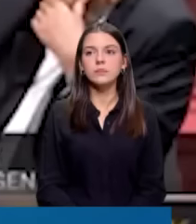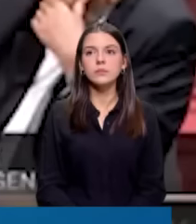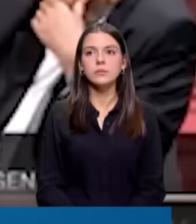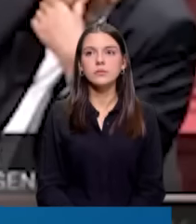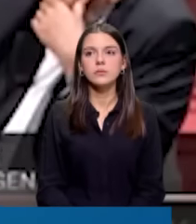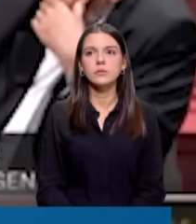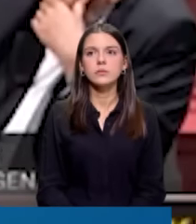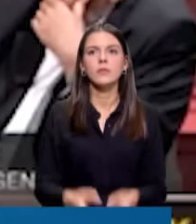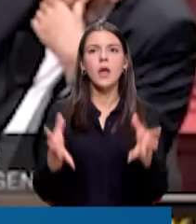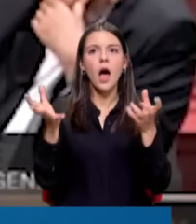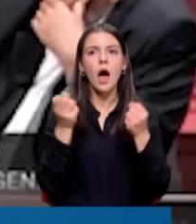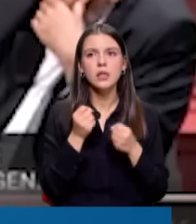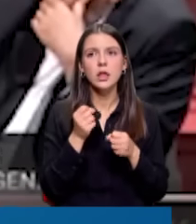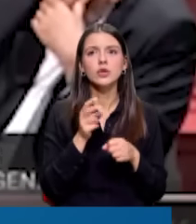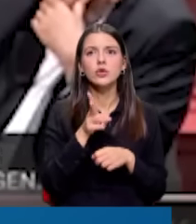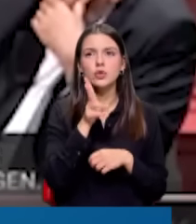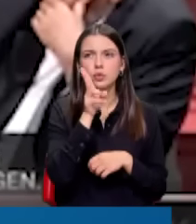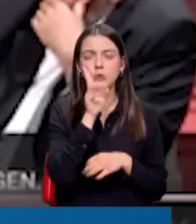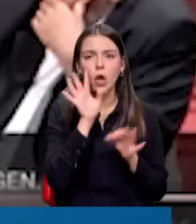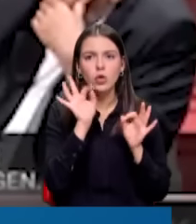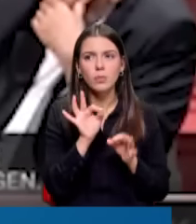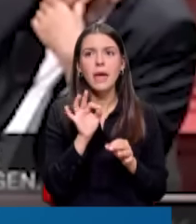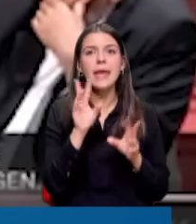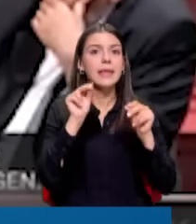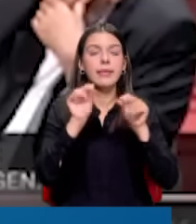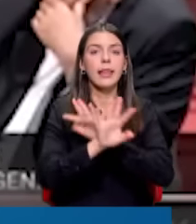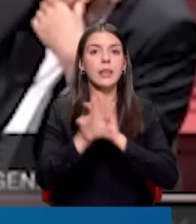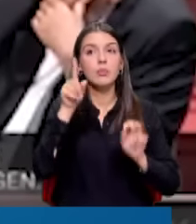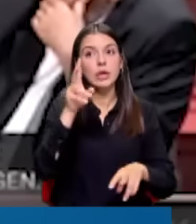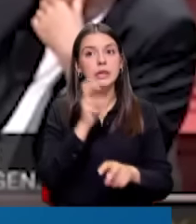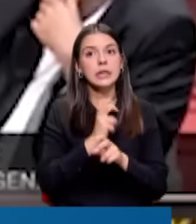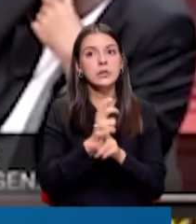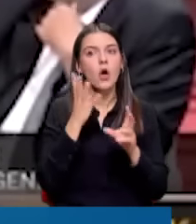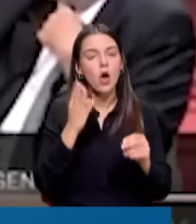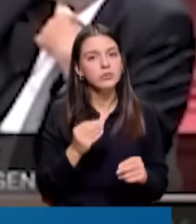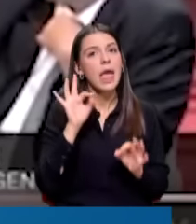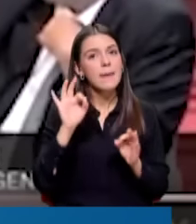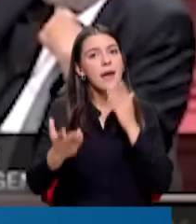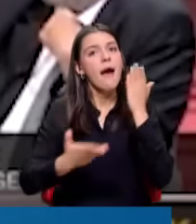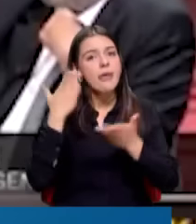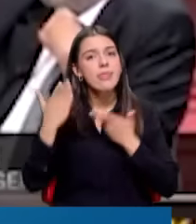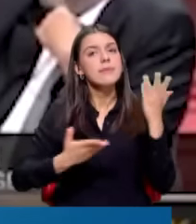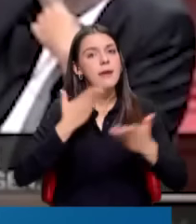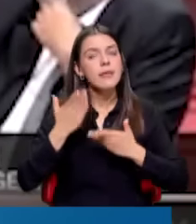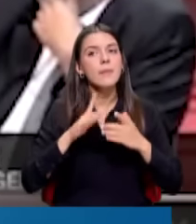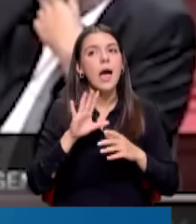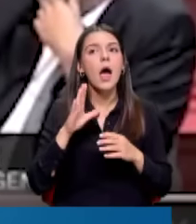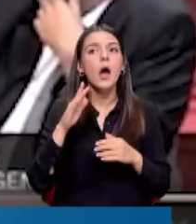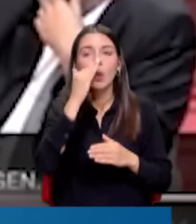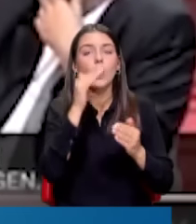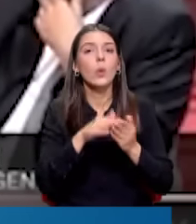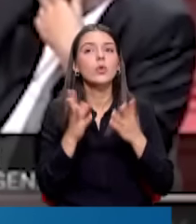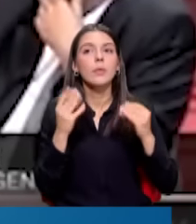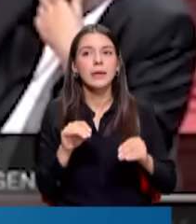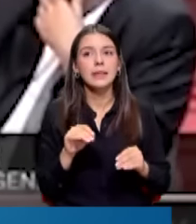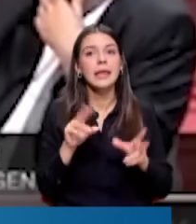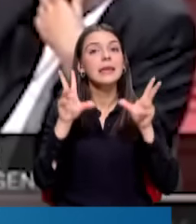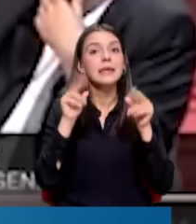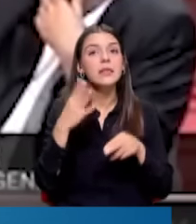bakalım. Havadan söndürme yeterli olmadı. Bu riskin olabileceğini konuştuk, anlattık ama yine de ikna edemedik. Yeterli